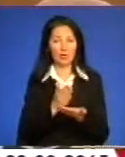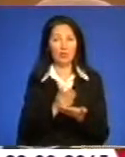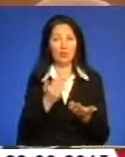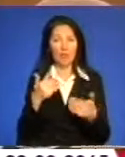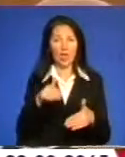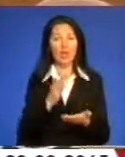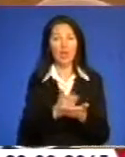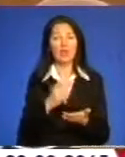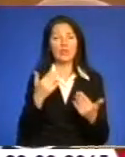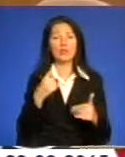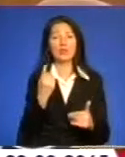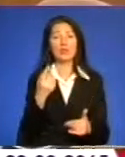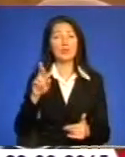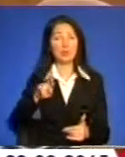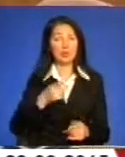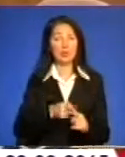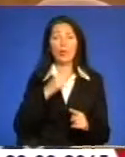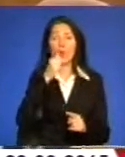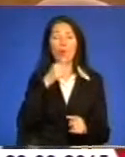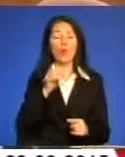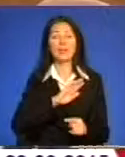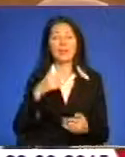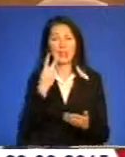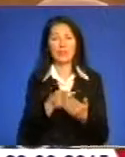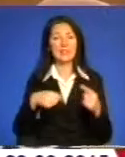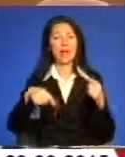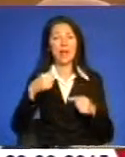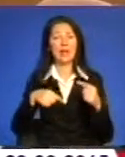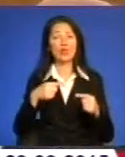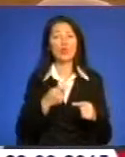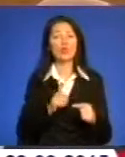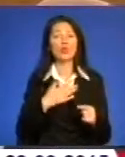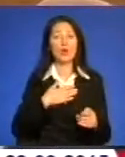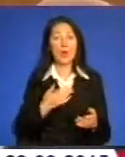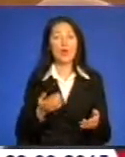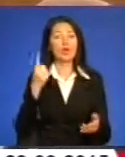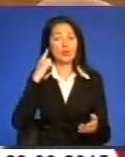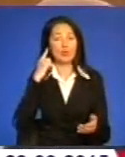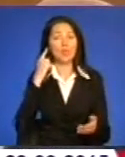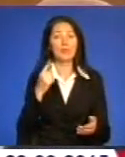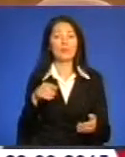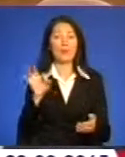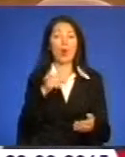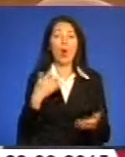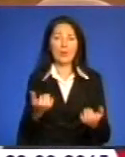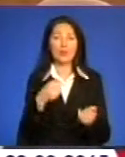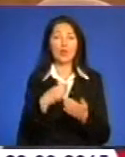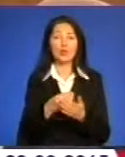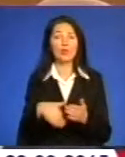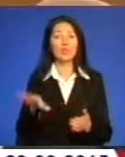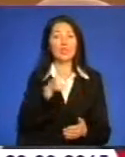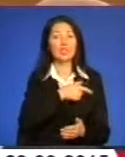року, попри ту критику, яку ми чули при прийнятті бюджету серед ночі, всі депутати, які голосували за